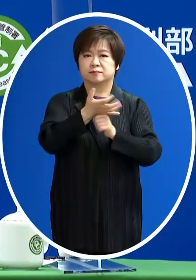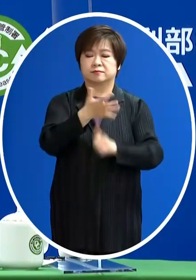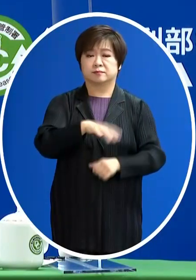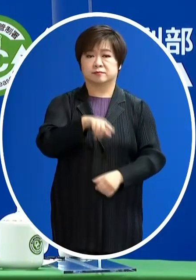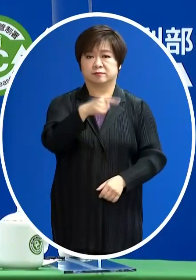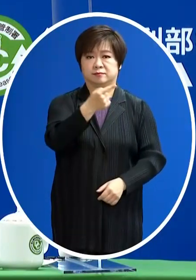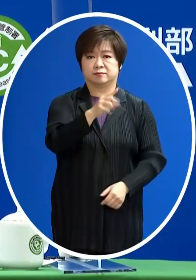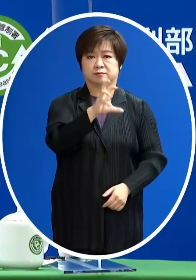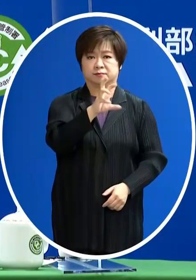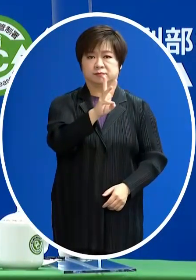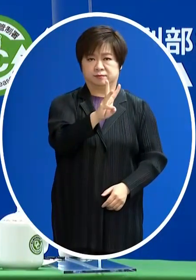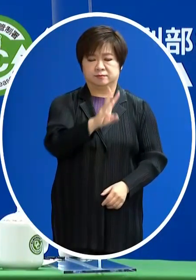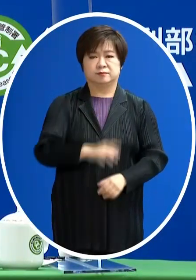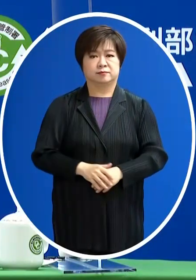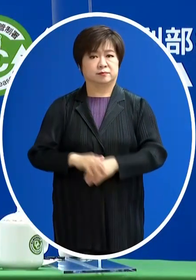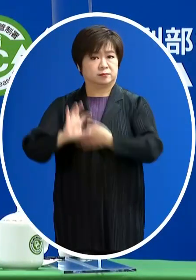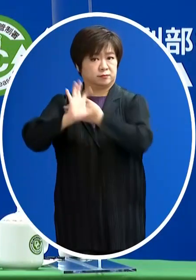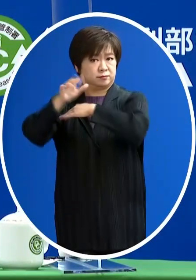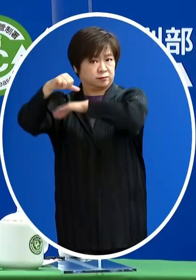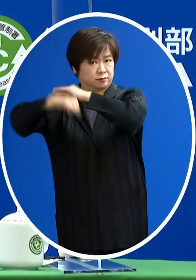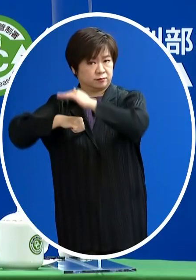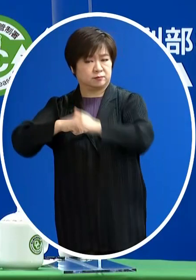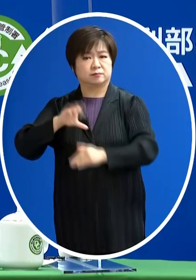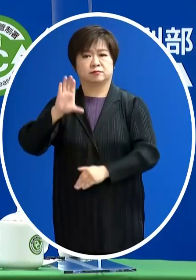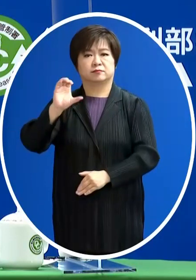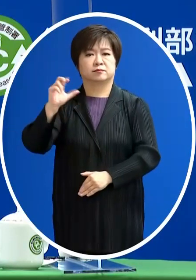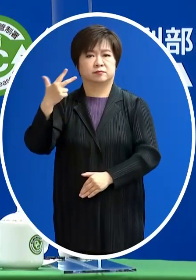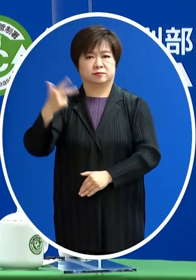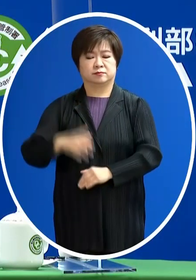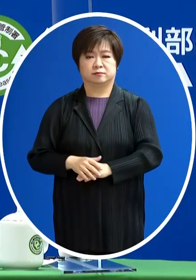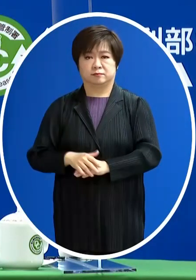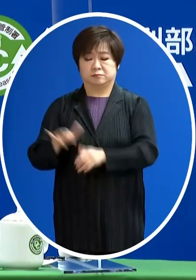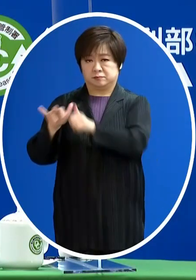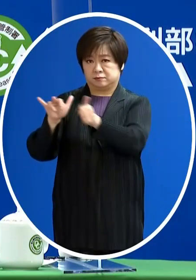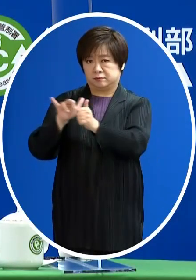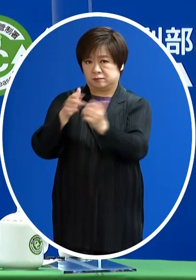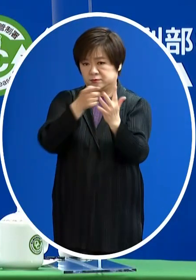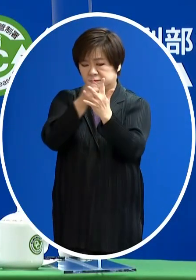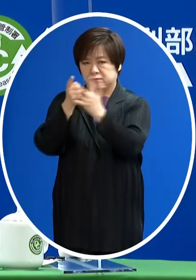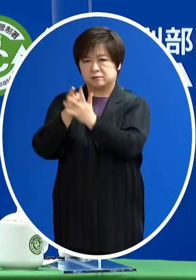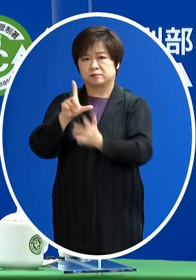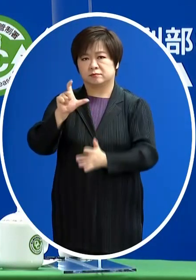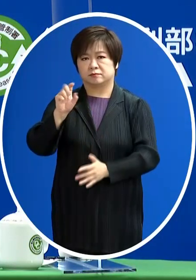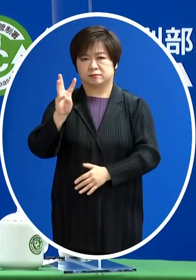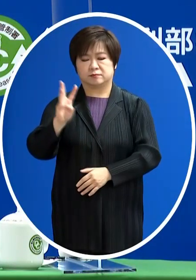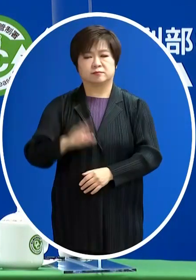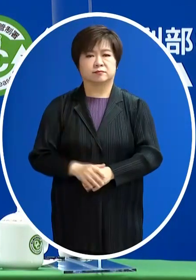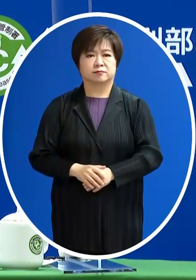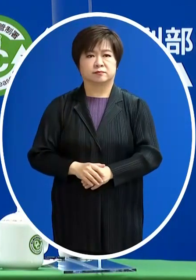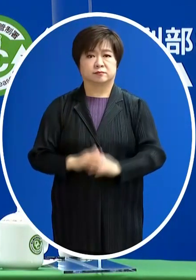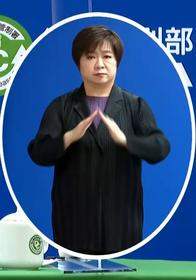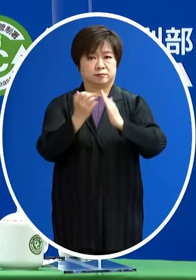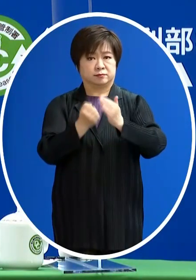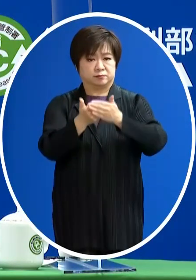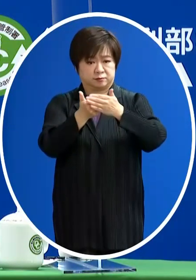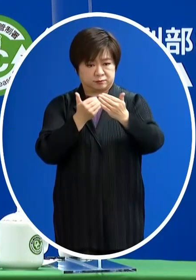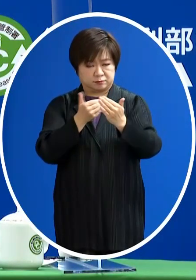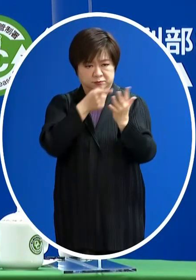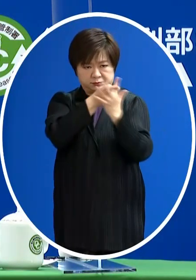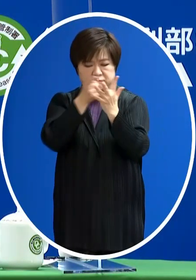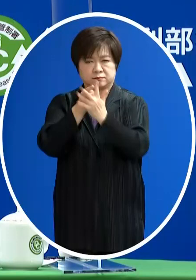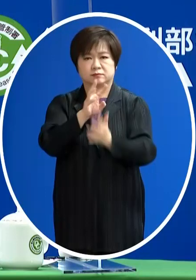有183名，境外移入有97名，落地裁检63，居家检疫裁